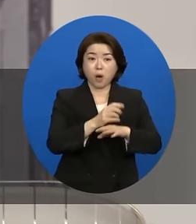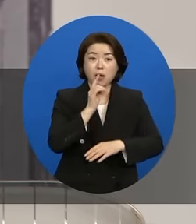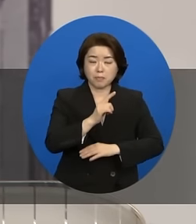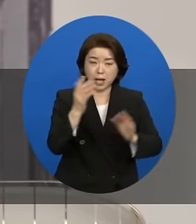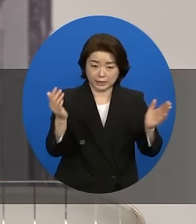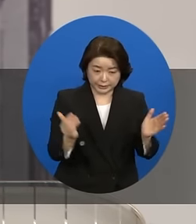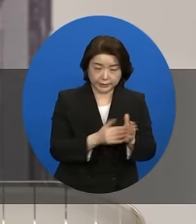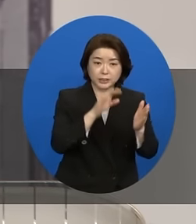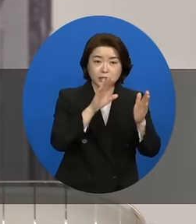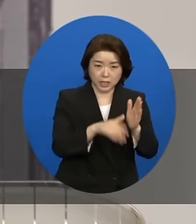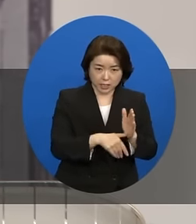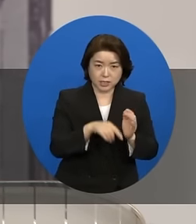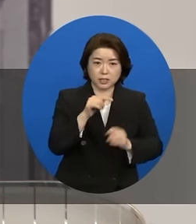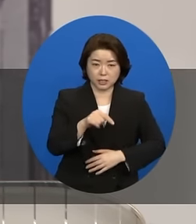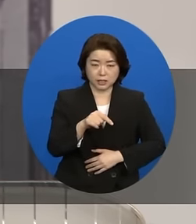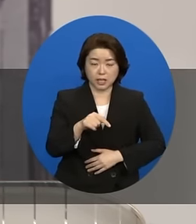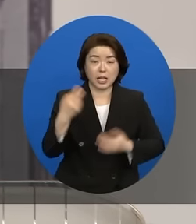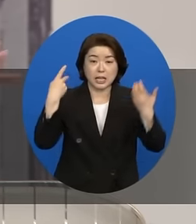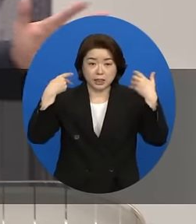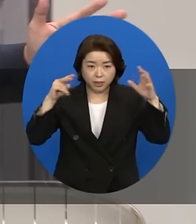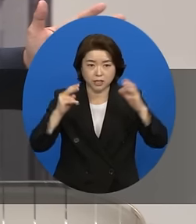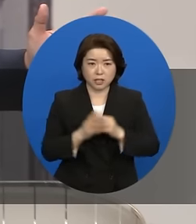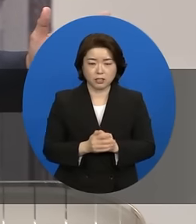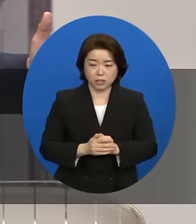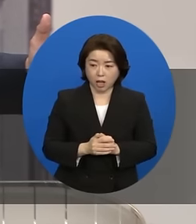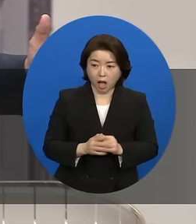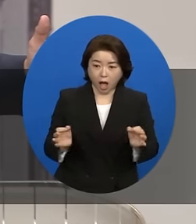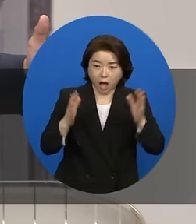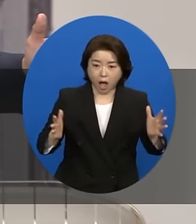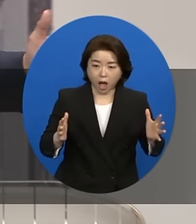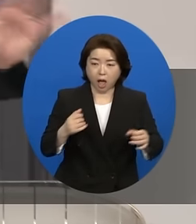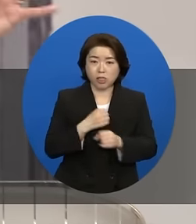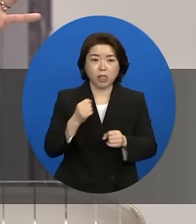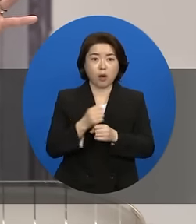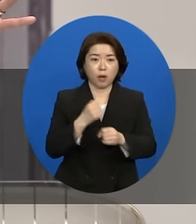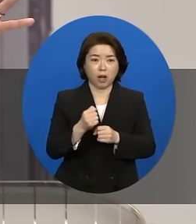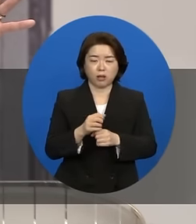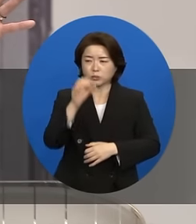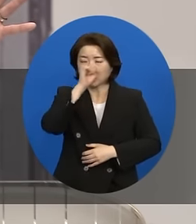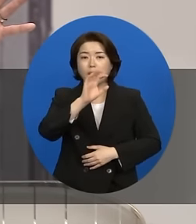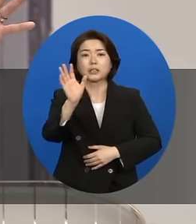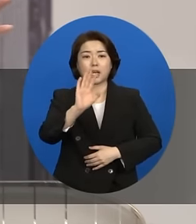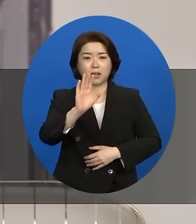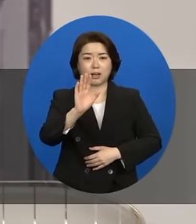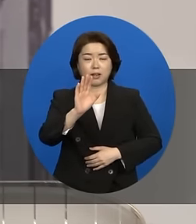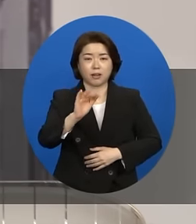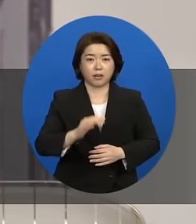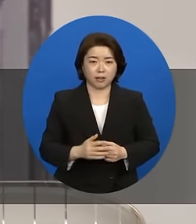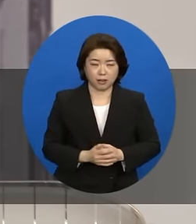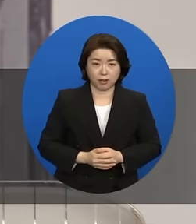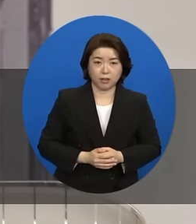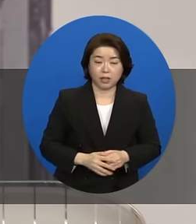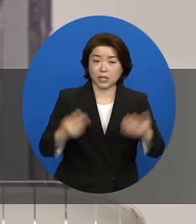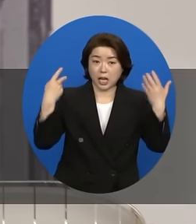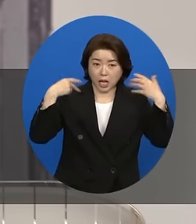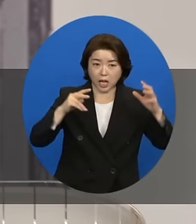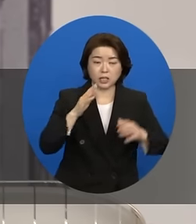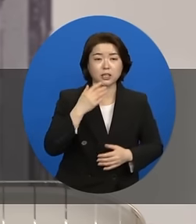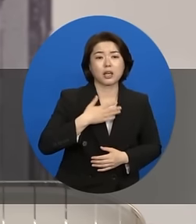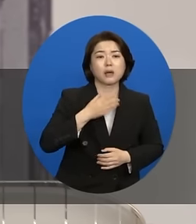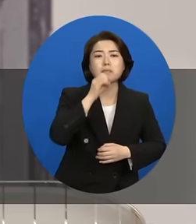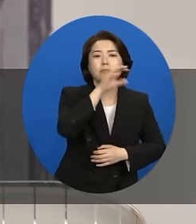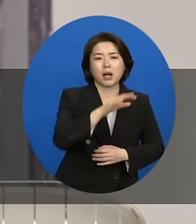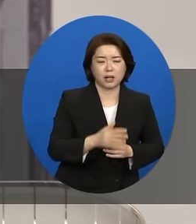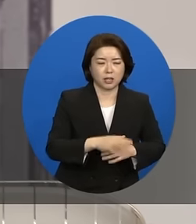일명 벨드사살이라고 하는 다니엘은 한동안 몹시 당황하였다. 좋아하지 않았어요. 그는 벨드사살의 아래였다. 임금님 이